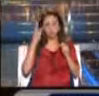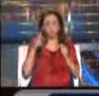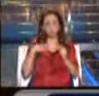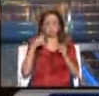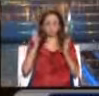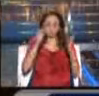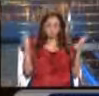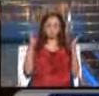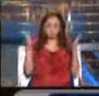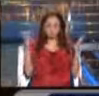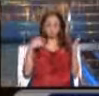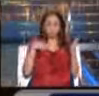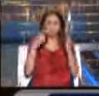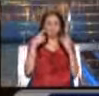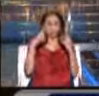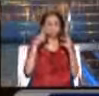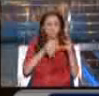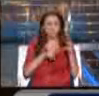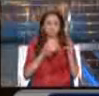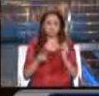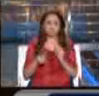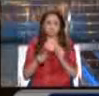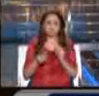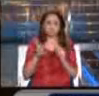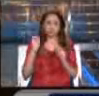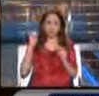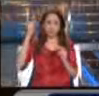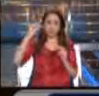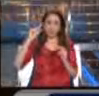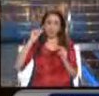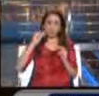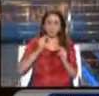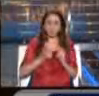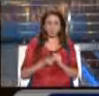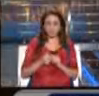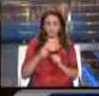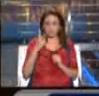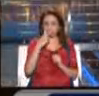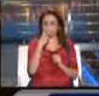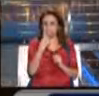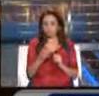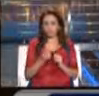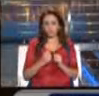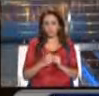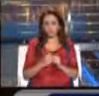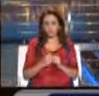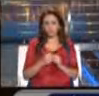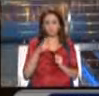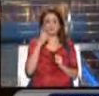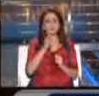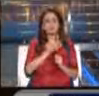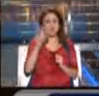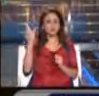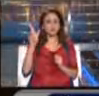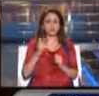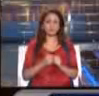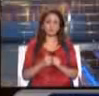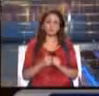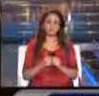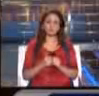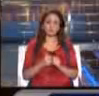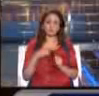متابع البرامج خصوصا مع كابتن خالد الغندور القصه، وكل الناس اللي شايفه الامور الصحيحه بتقول هذا